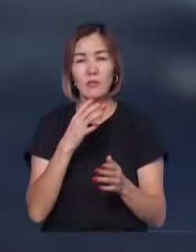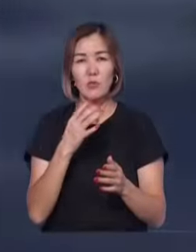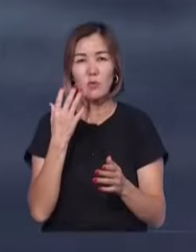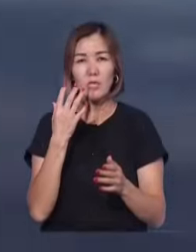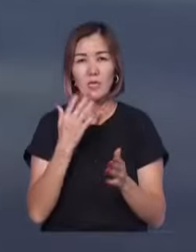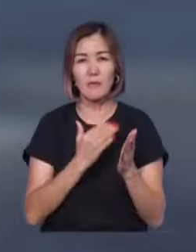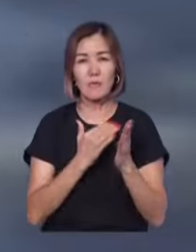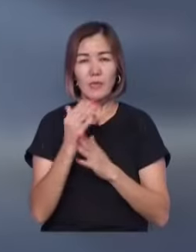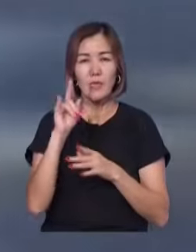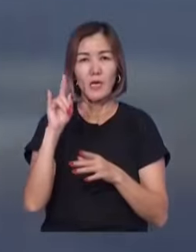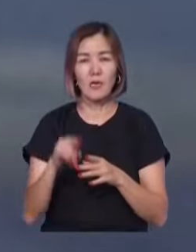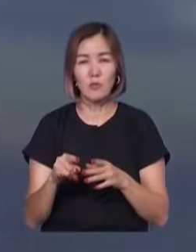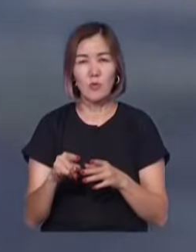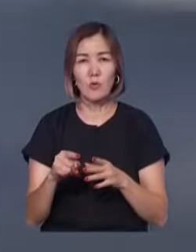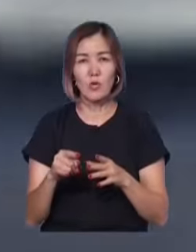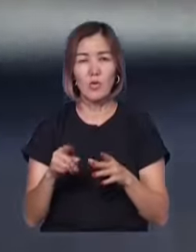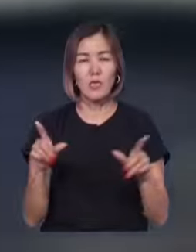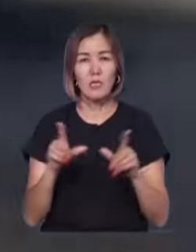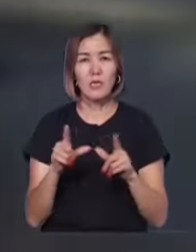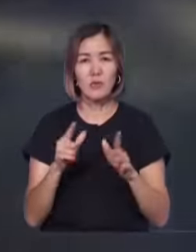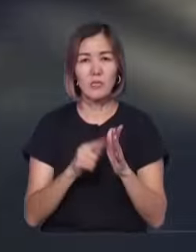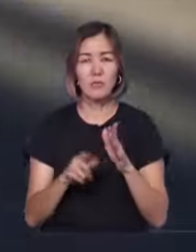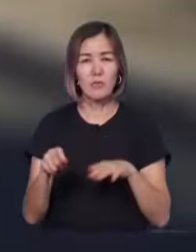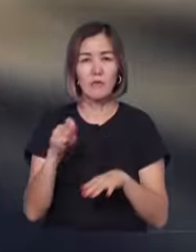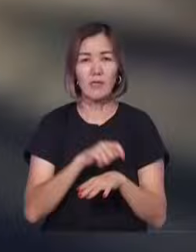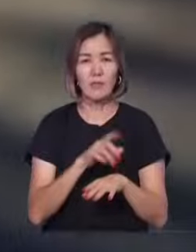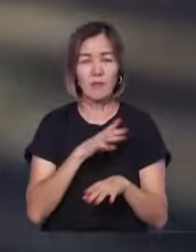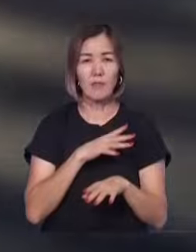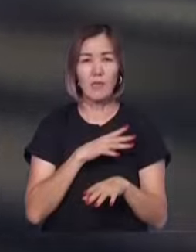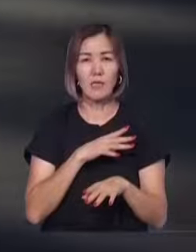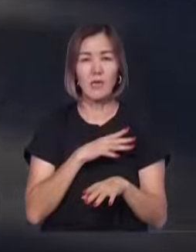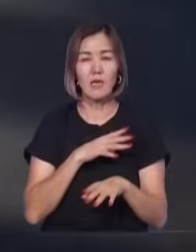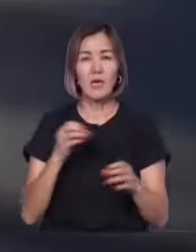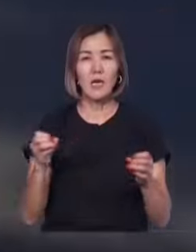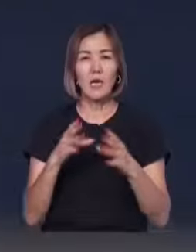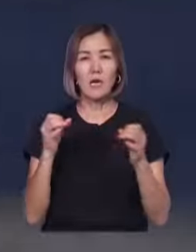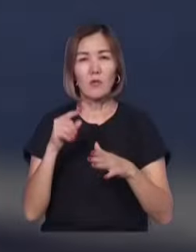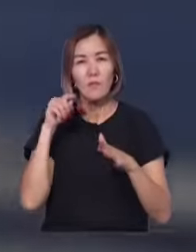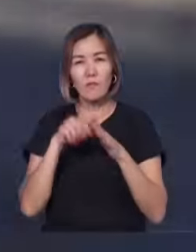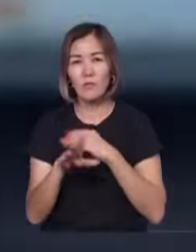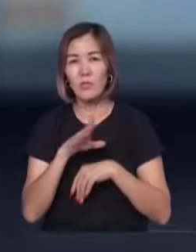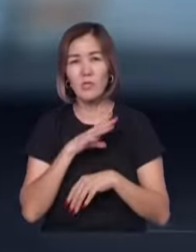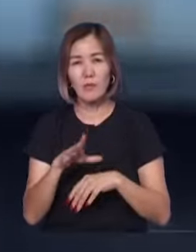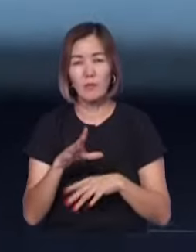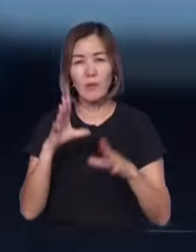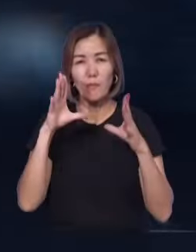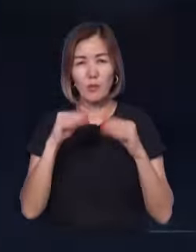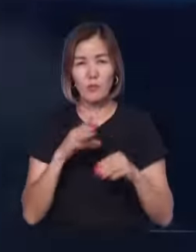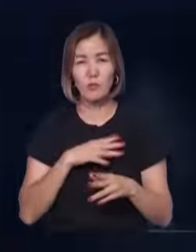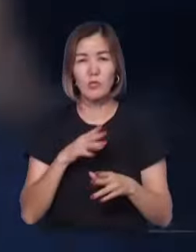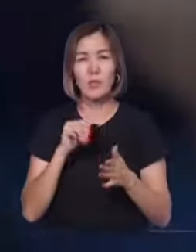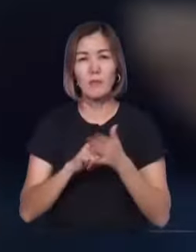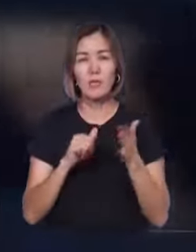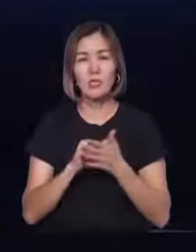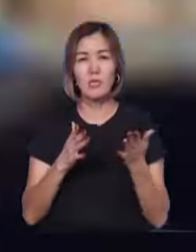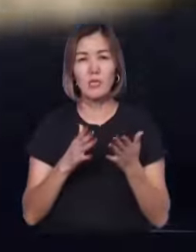и фасад торгового объекта на площади 70 квадратных метров. Однако огонь не проник внутрь, пожар был потушен. Причиной